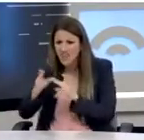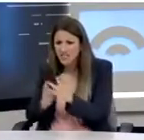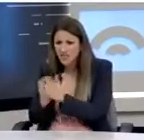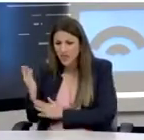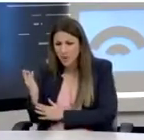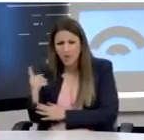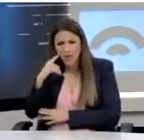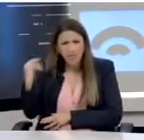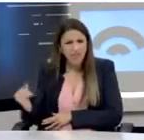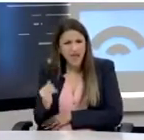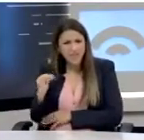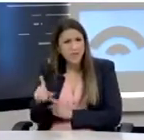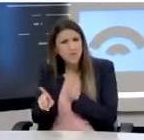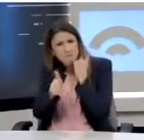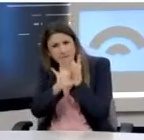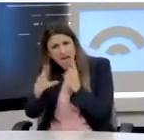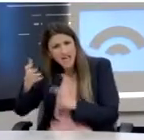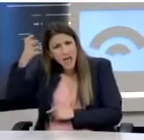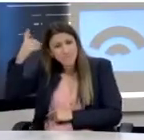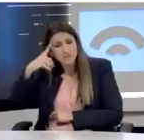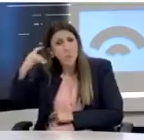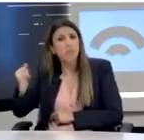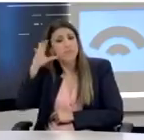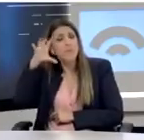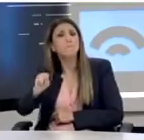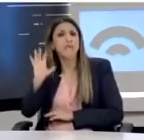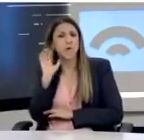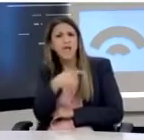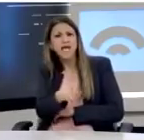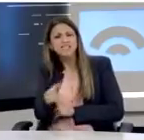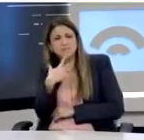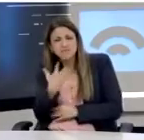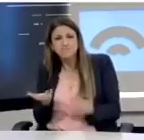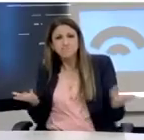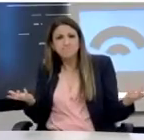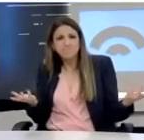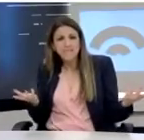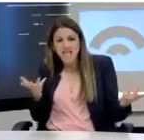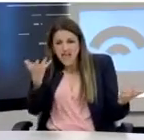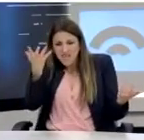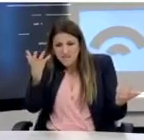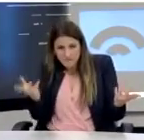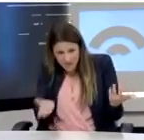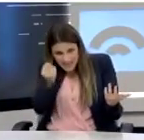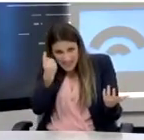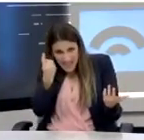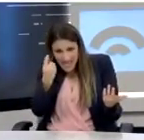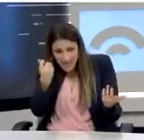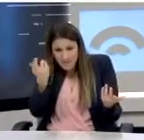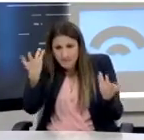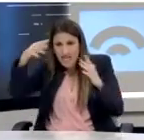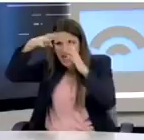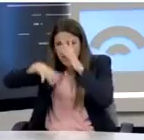να τα κατανοήσουν οι μη ειδικοί, σημαίνει ότι αδυνατείτε να βρείτε έστω και ένα θολό